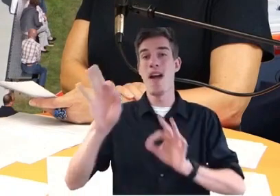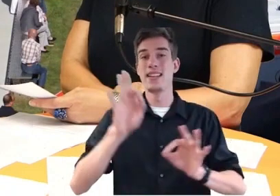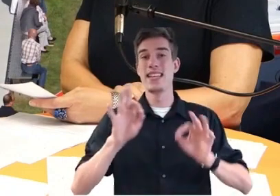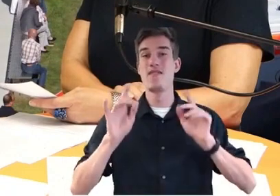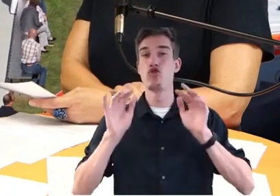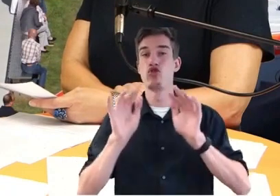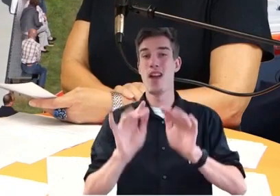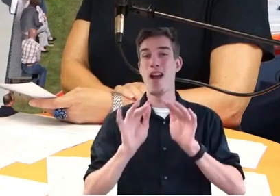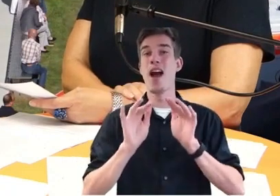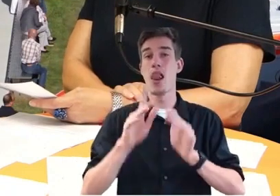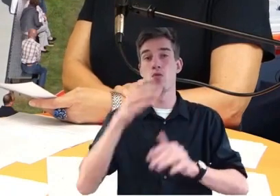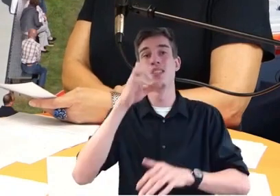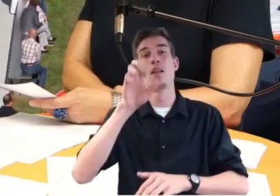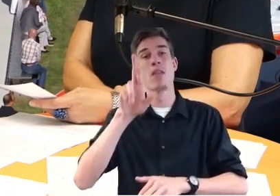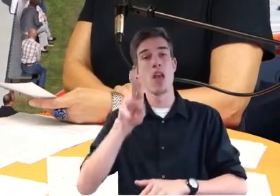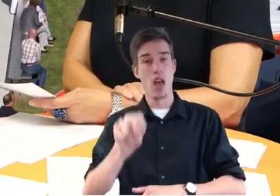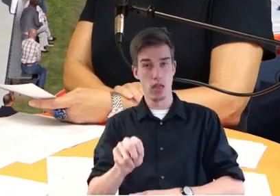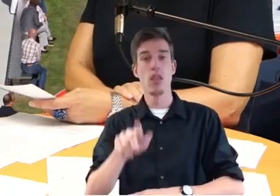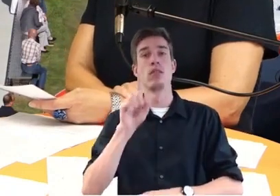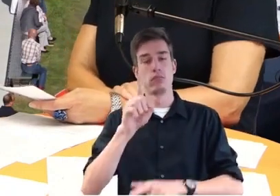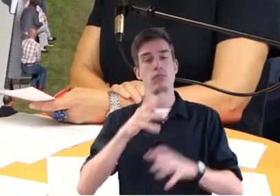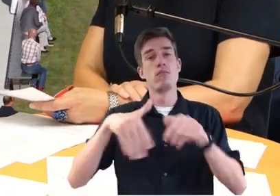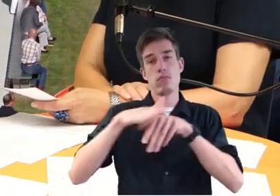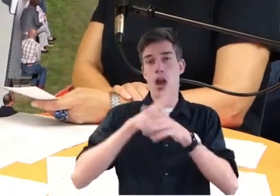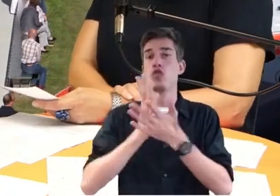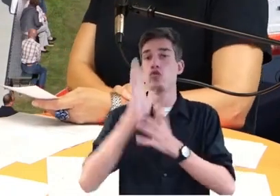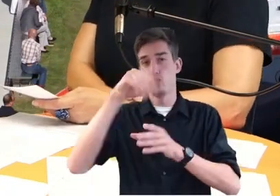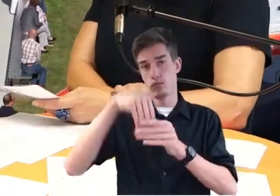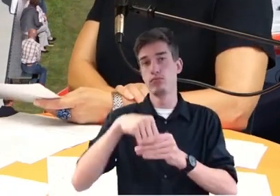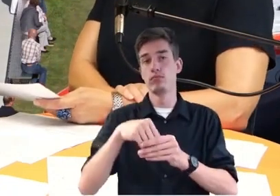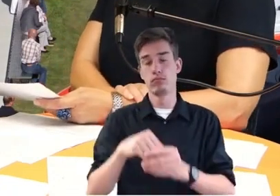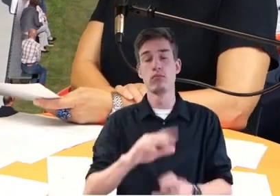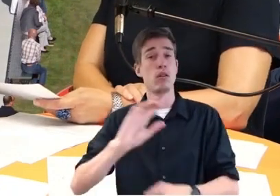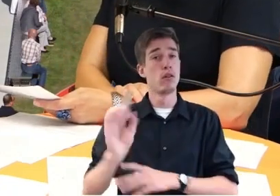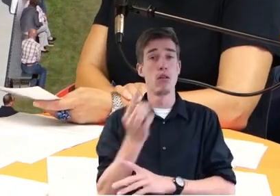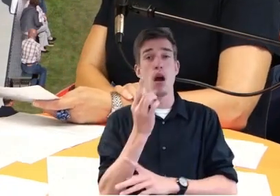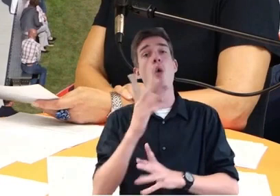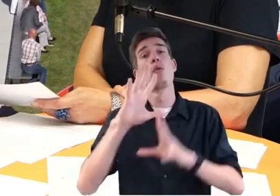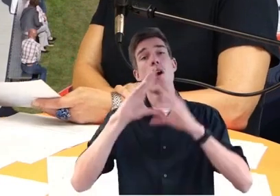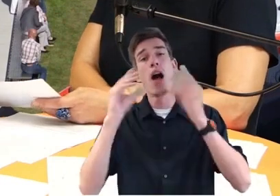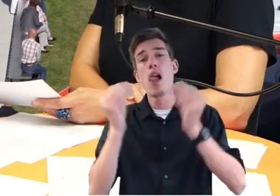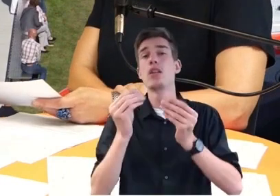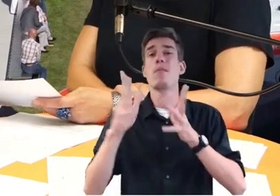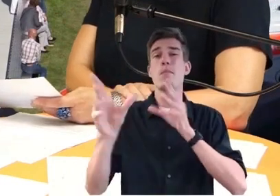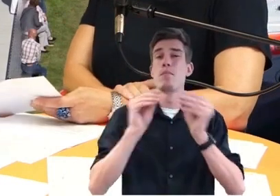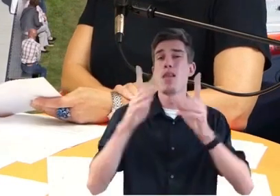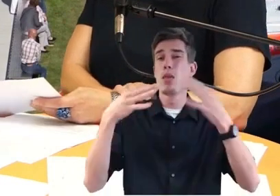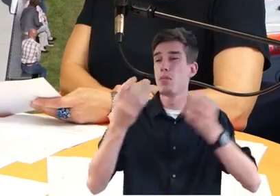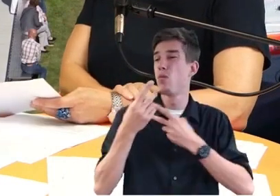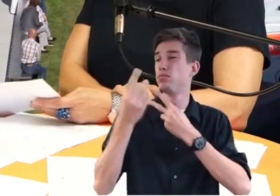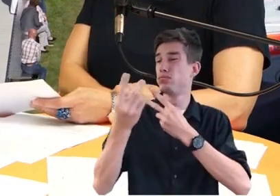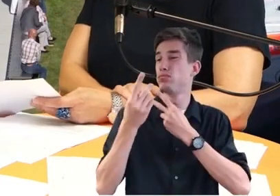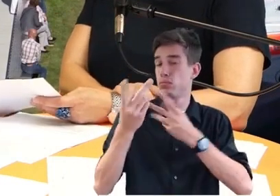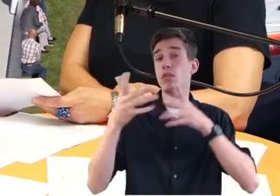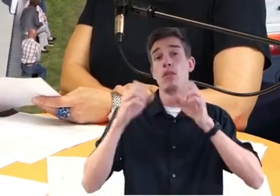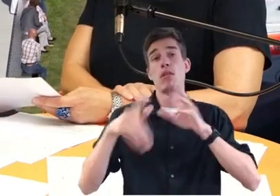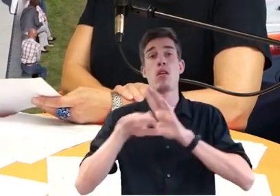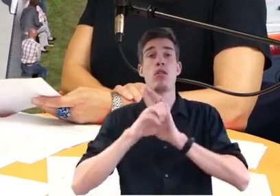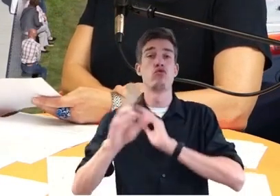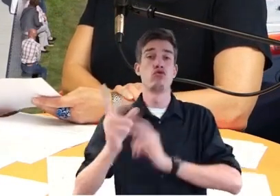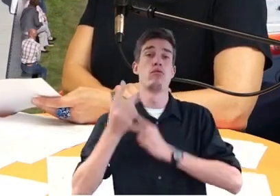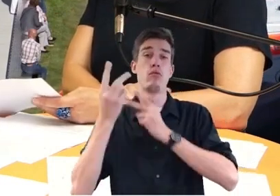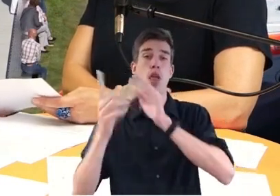wieder in den CBRN-Bereich von Herrn Wilbert mit einhergeht, oder auch der schnelle Transport von Material und Spezialisten.